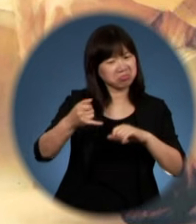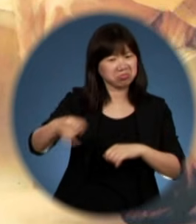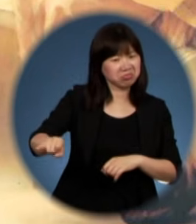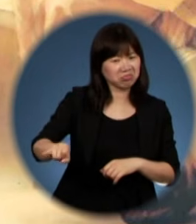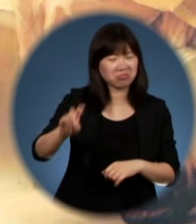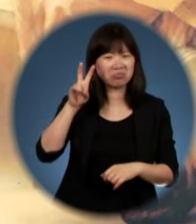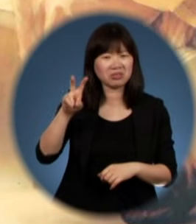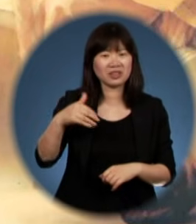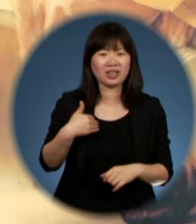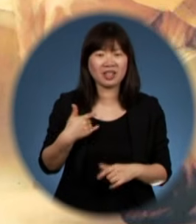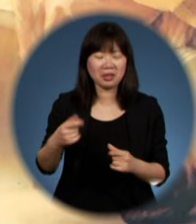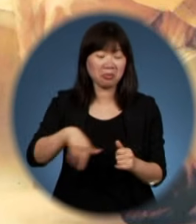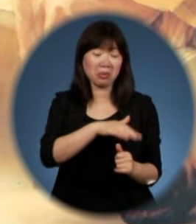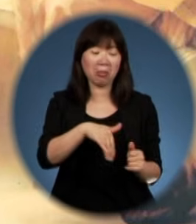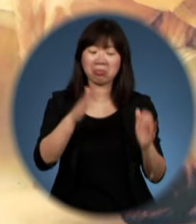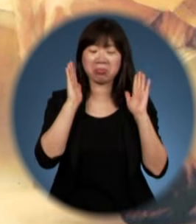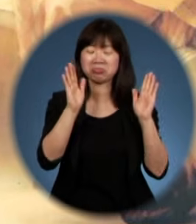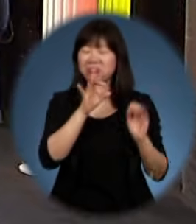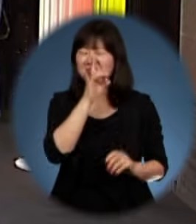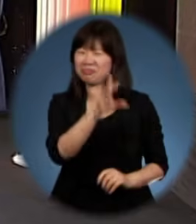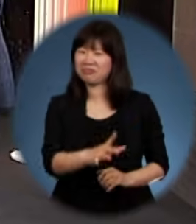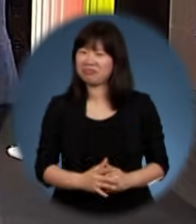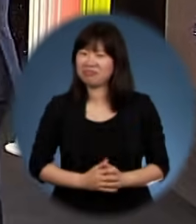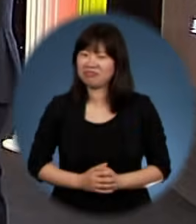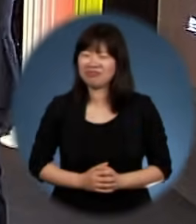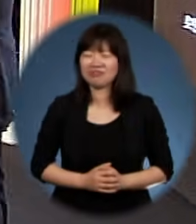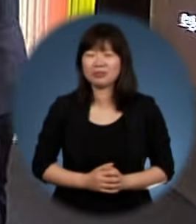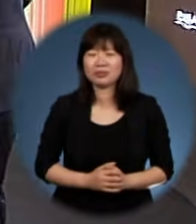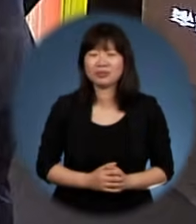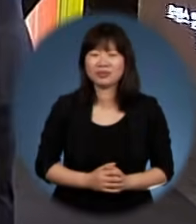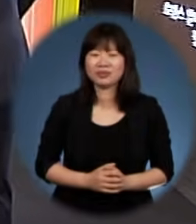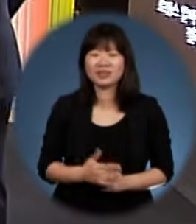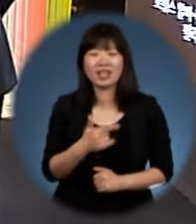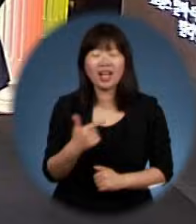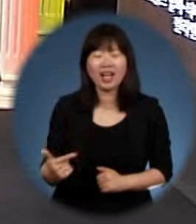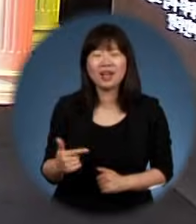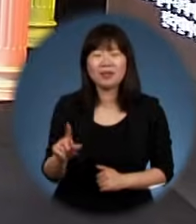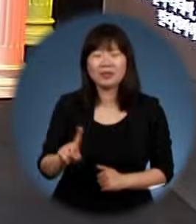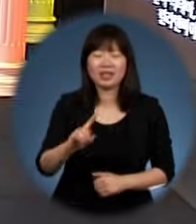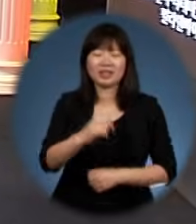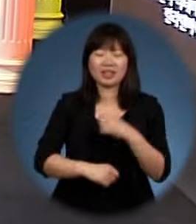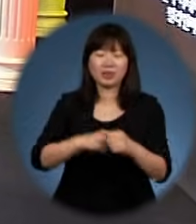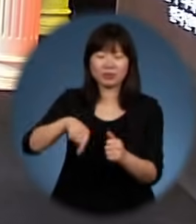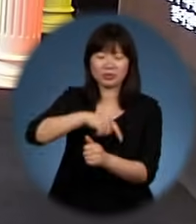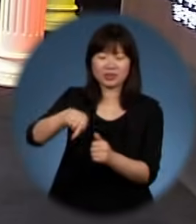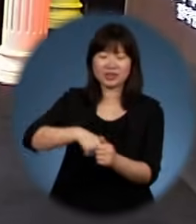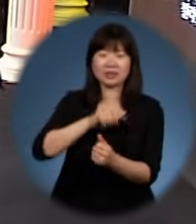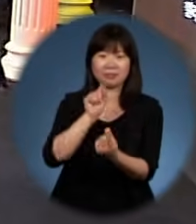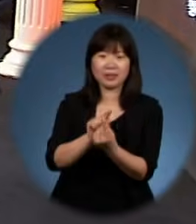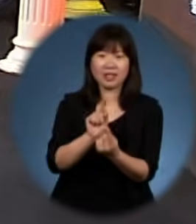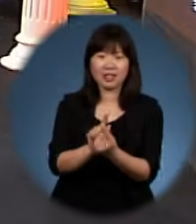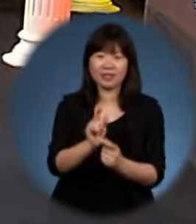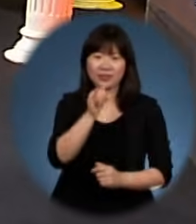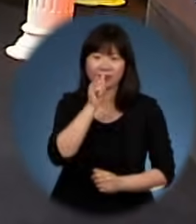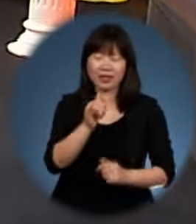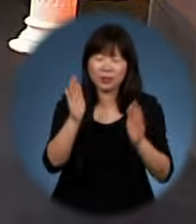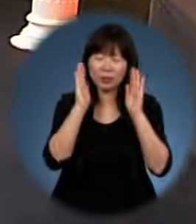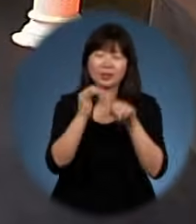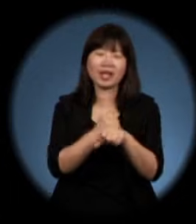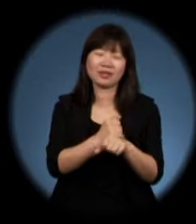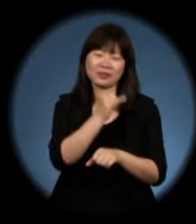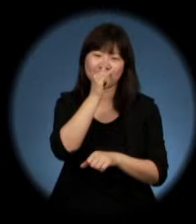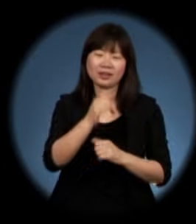아 저는 이런 분이 있을까 못합니다 아 아까 할까 아주 그 자유로운 불이익이 속해 써 페카 공부를